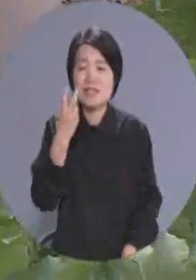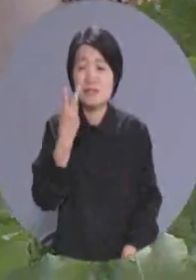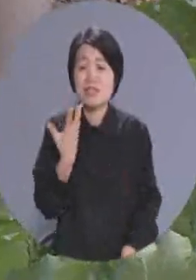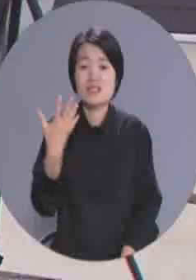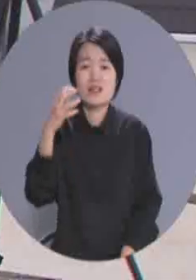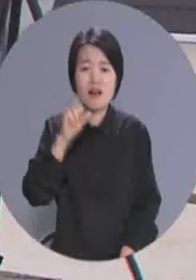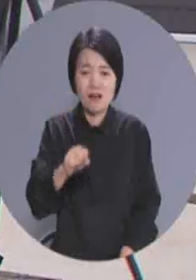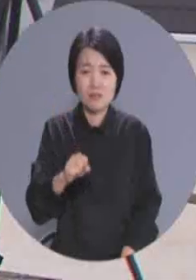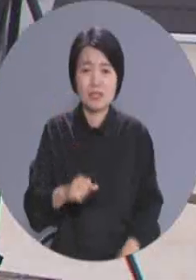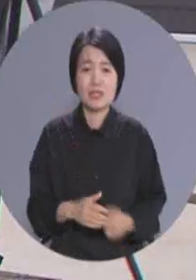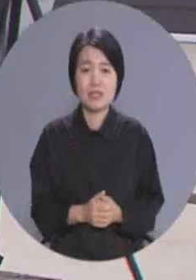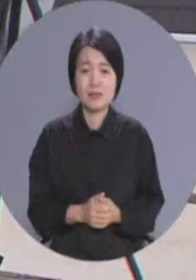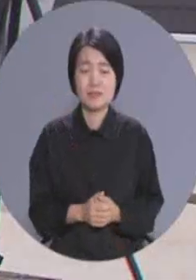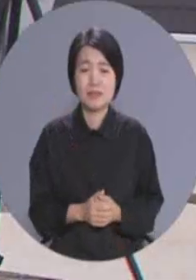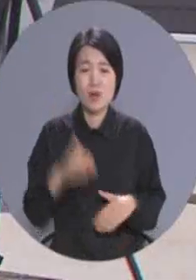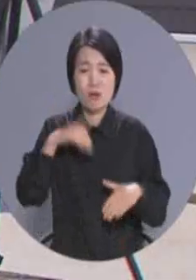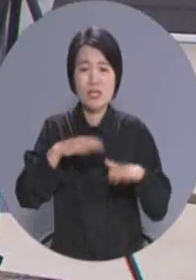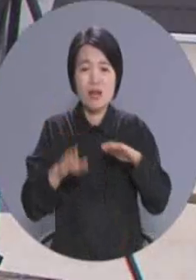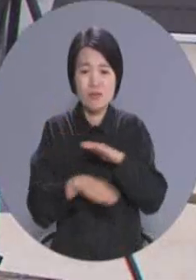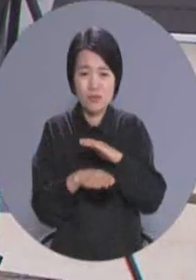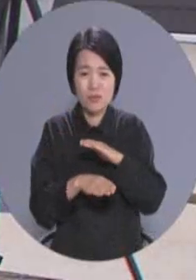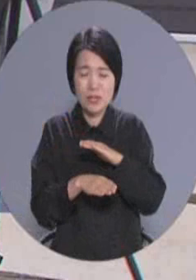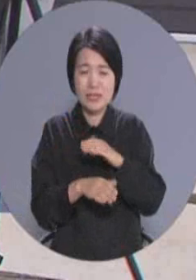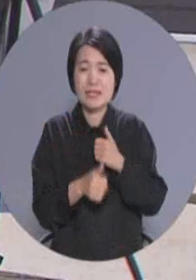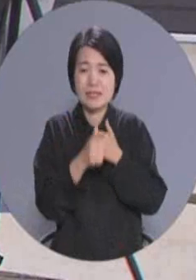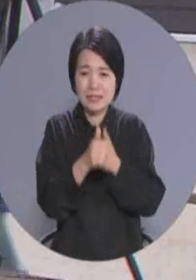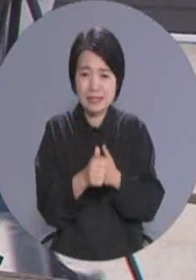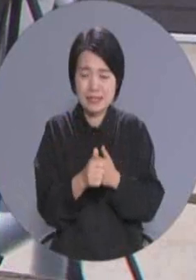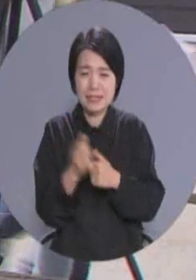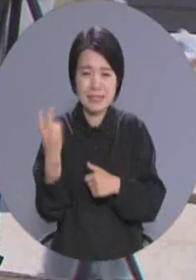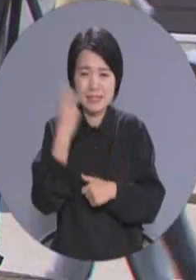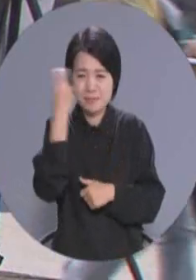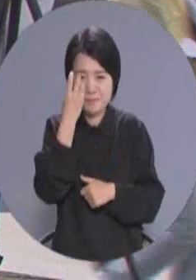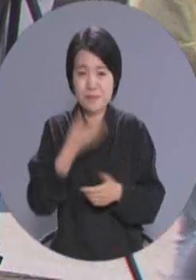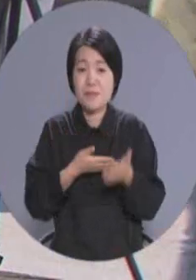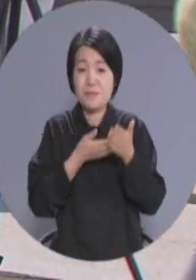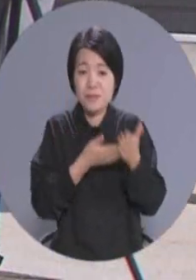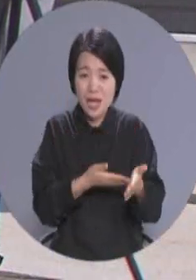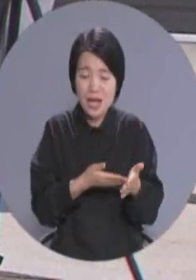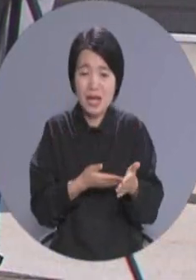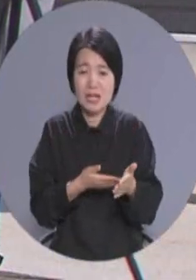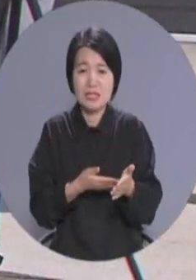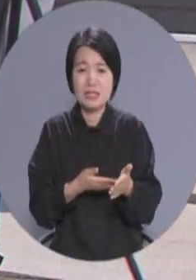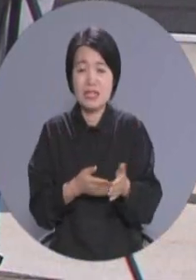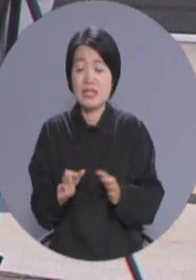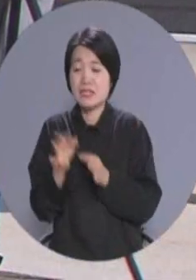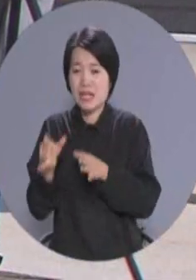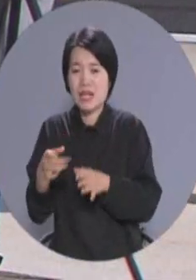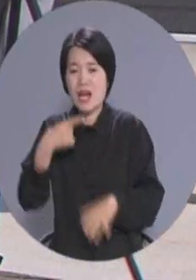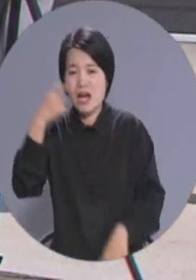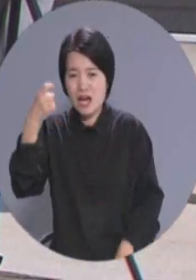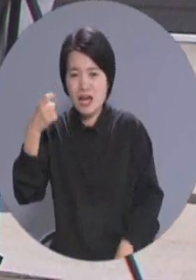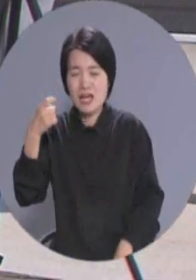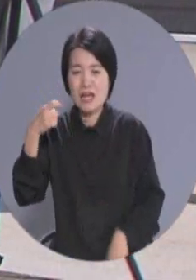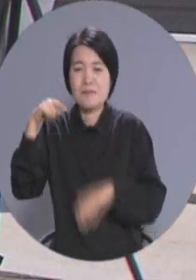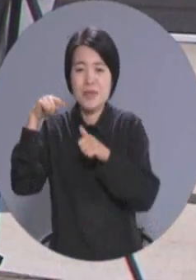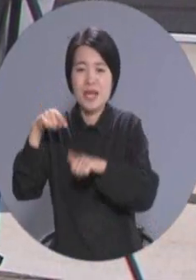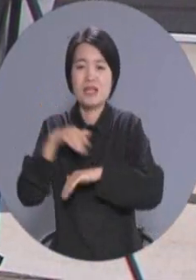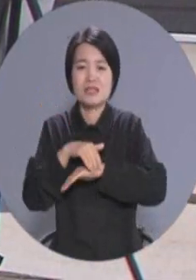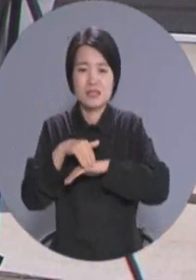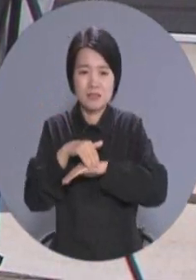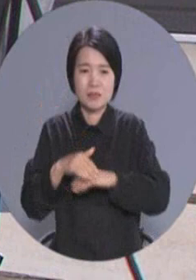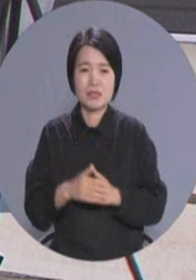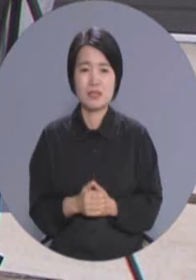원입니다 부실 시공 정도에 따라서 전면 재검토를 요구하거나 아니면은 사업비 환수 조치를 할